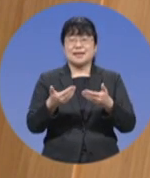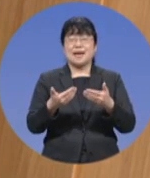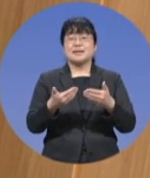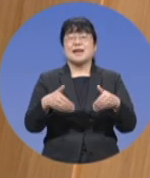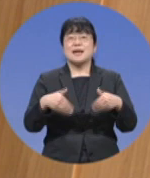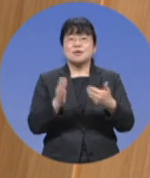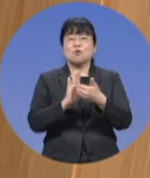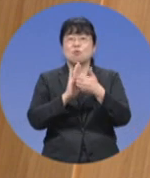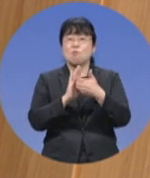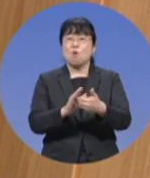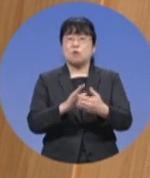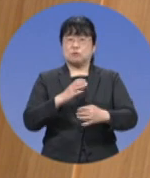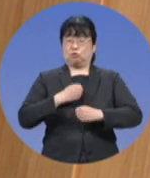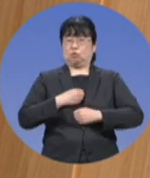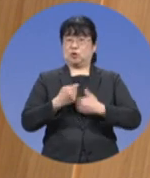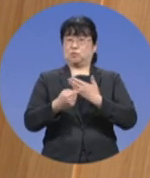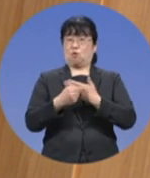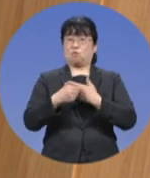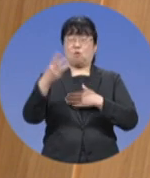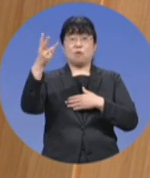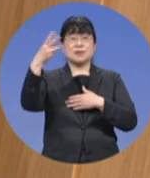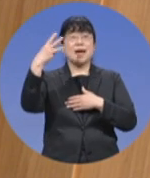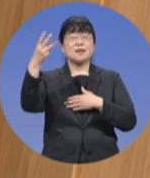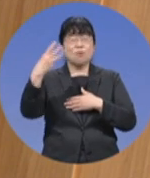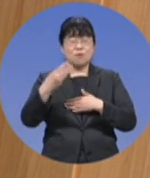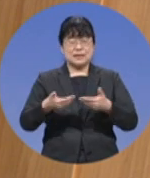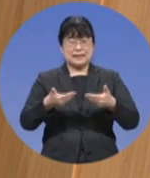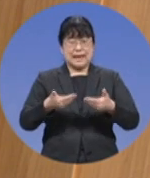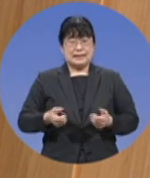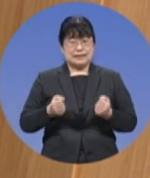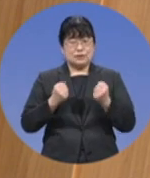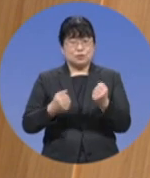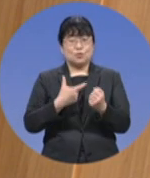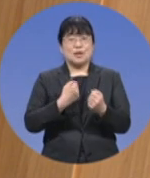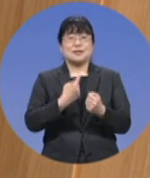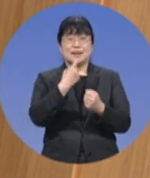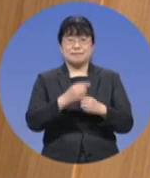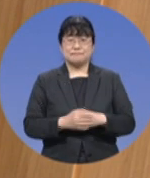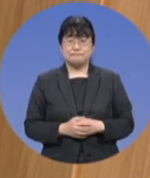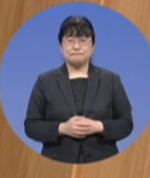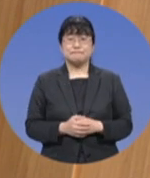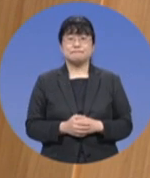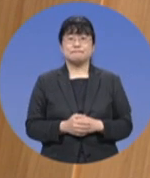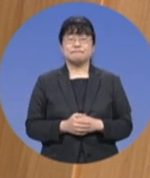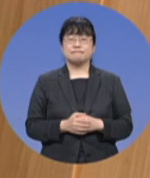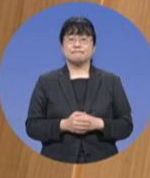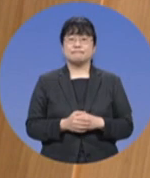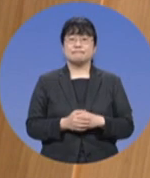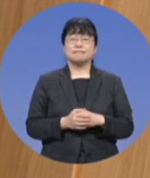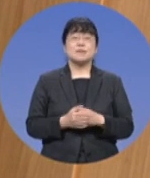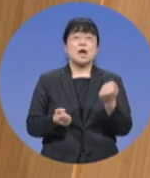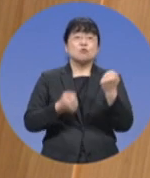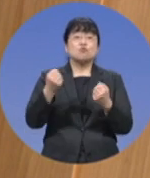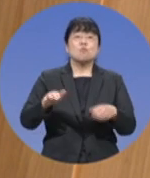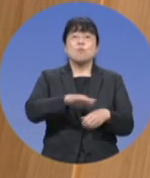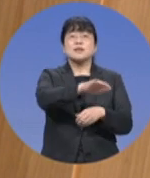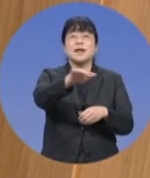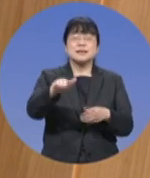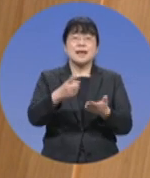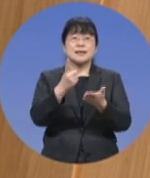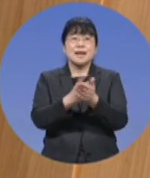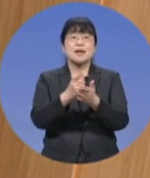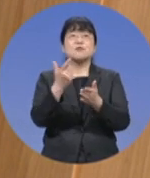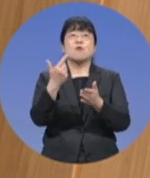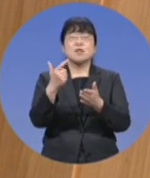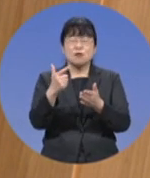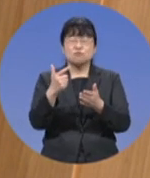通事故防止の注意ポイントを参考にして安全運転を心がけたいと思います。そしてドライバーの皆さんだけではな